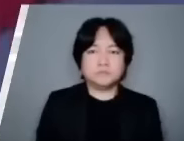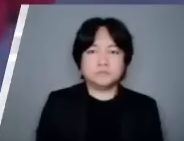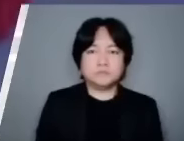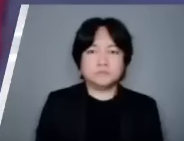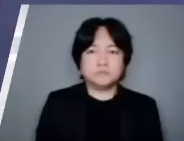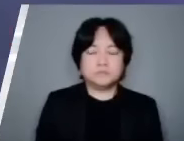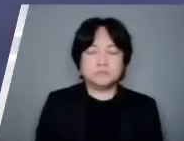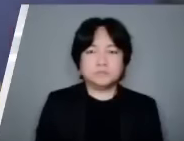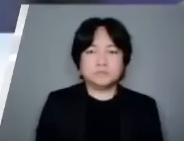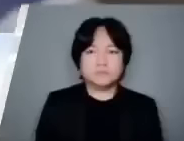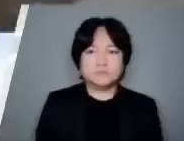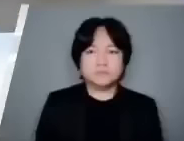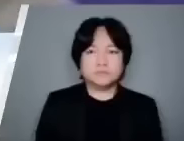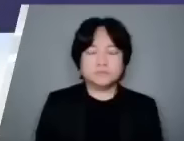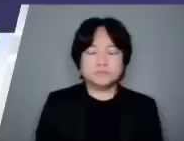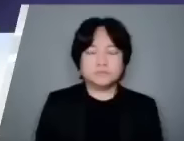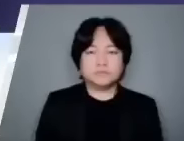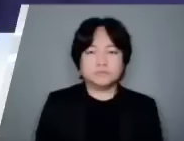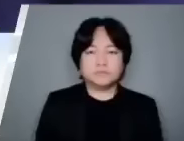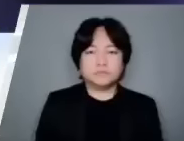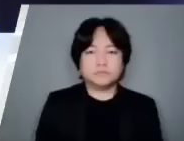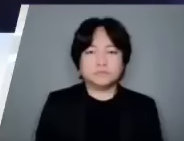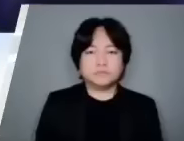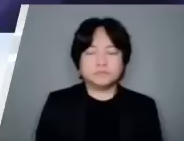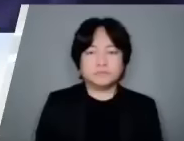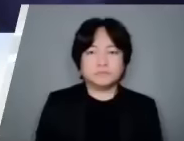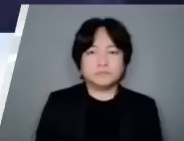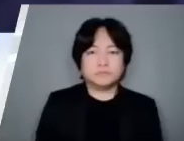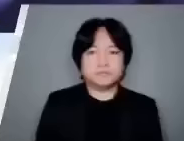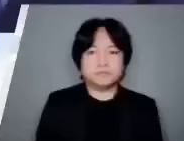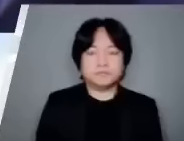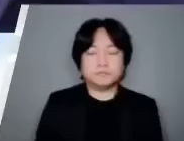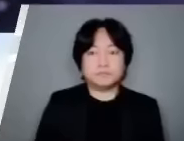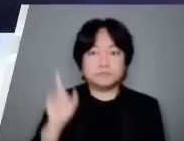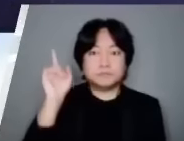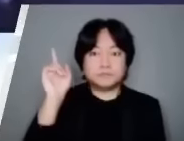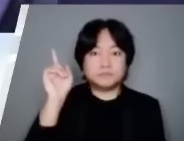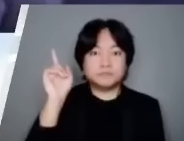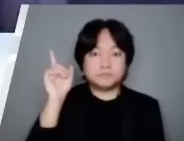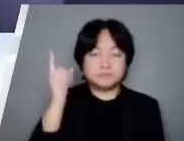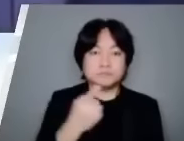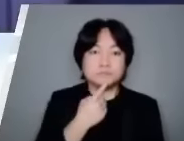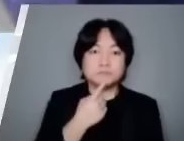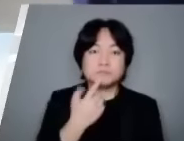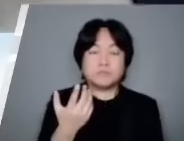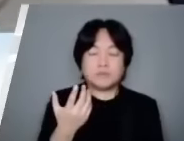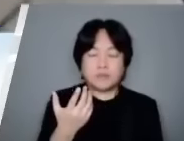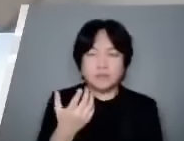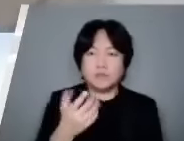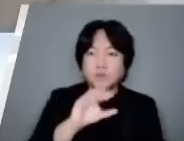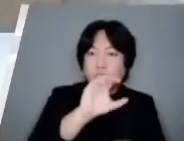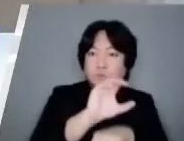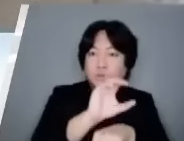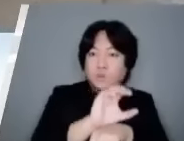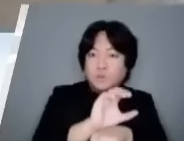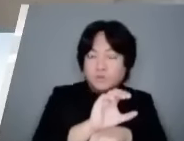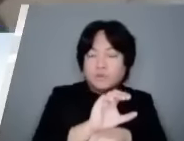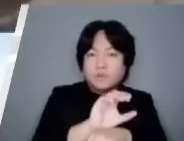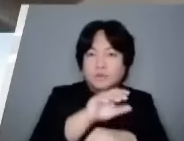Ito po, ito yung cathedral. Pagbukas mo sa ano rito, this is now the secret